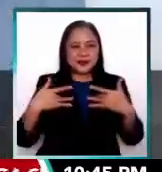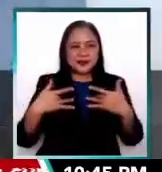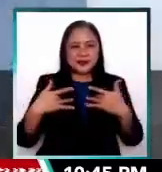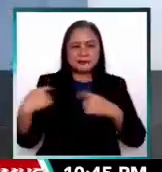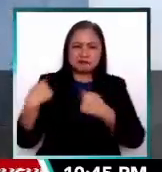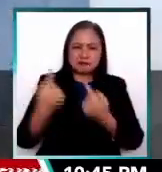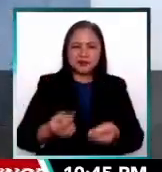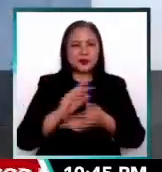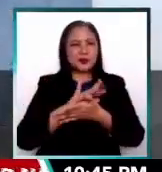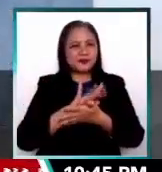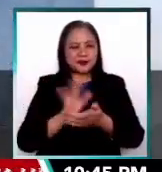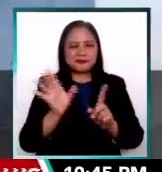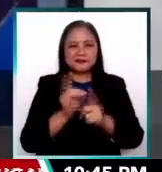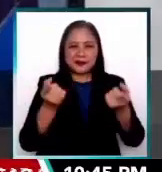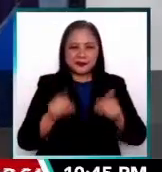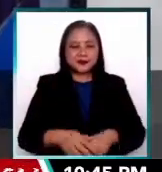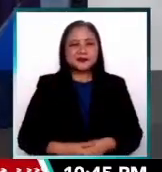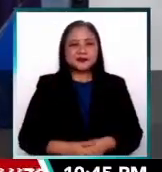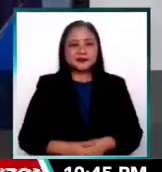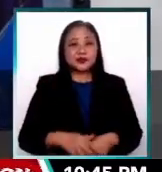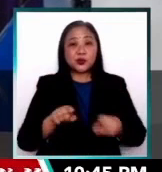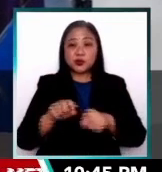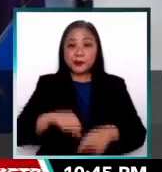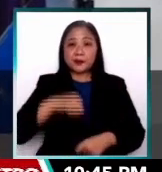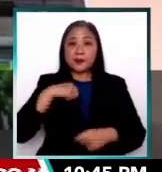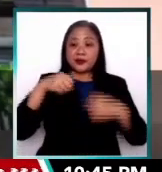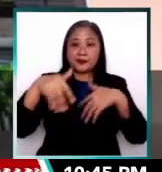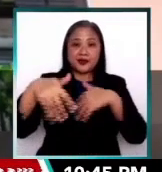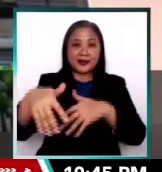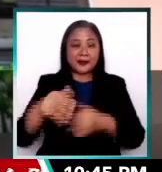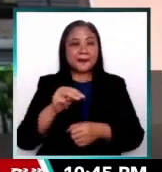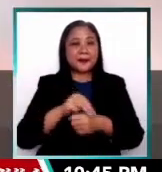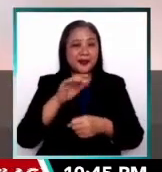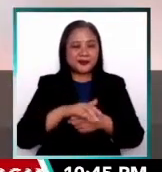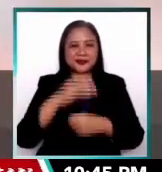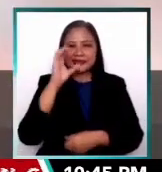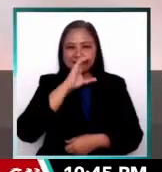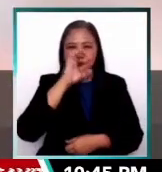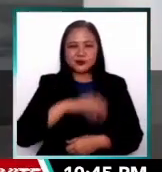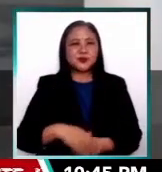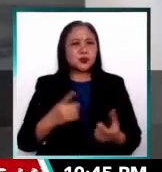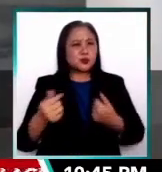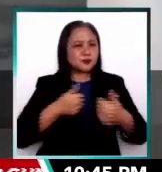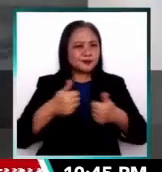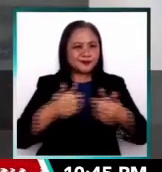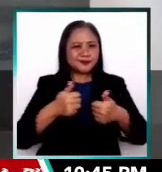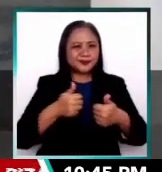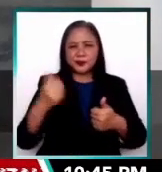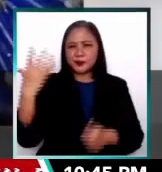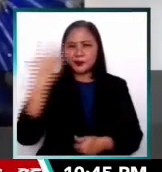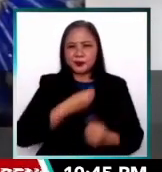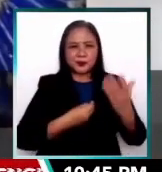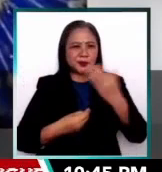magka-pandemya. May berasyon din ng Pride Parade sa Mandaue City, Cebu. Doon nagpasiklaban sa nagagandahang ang